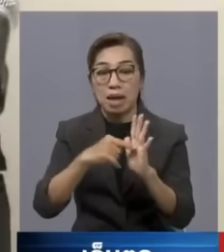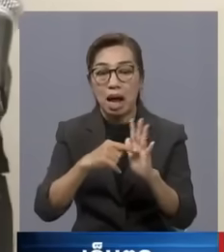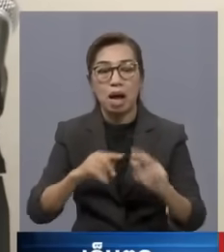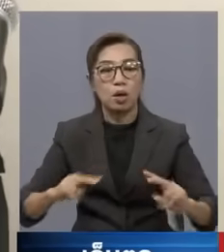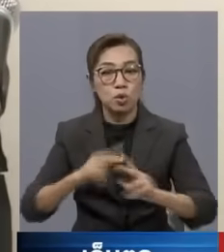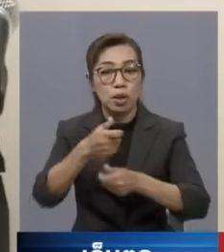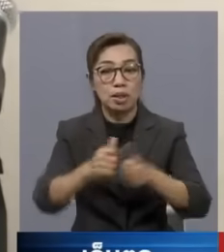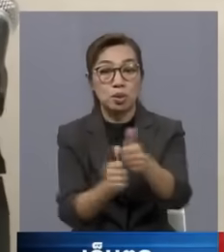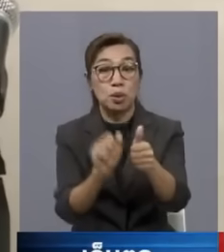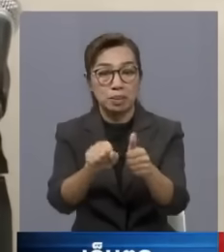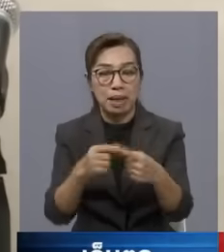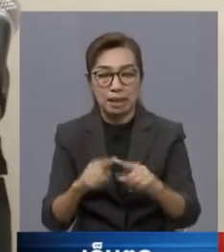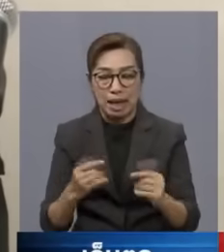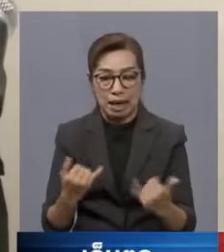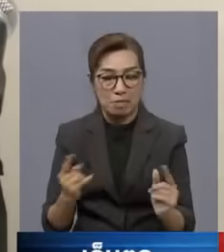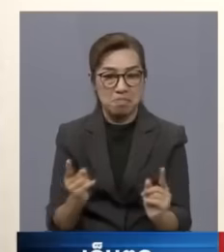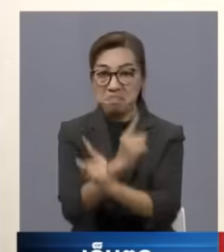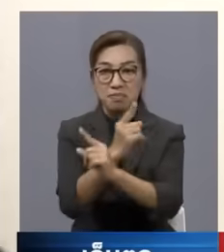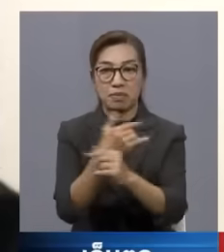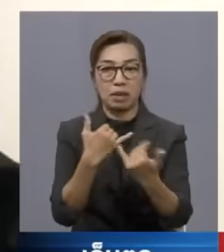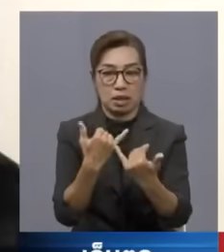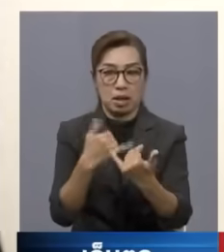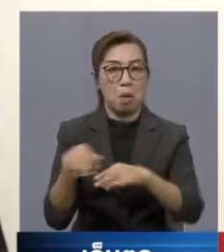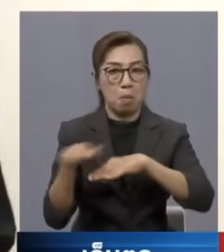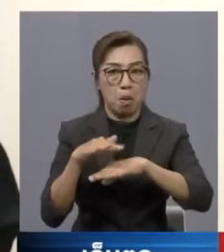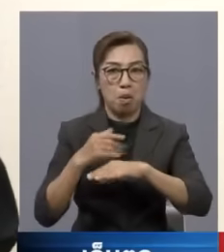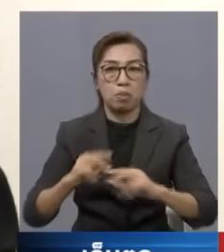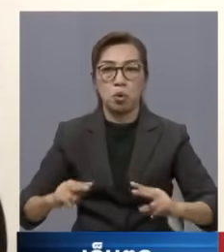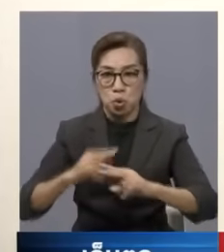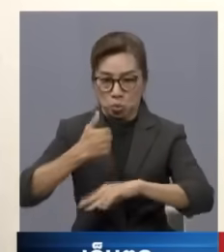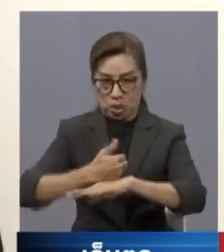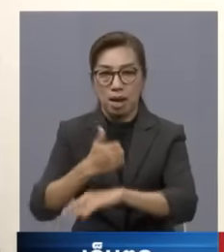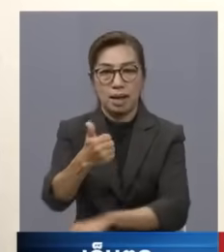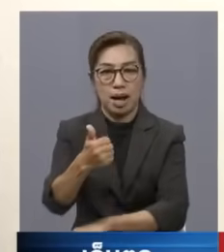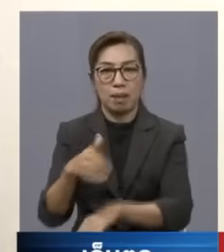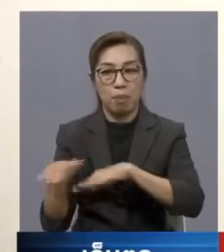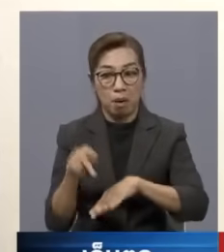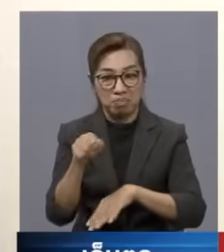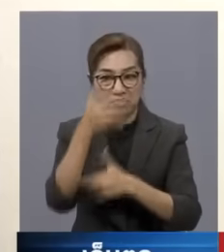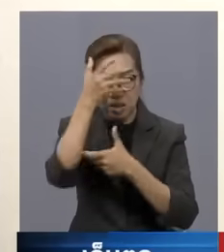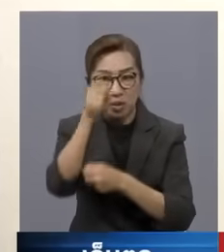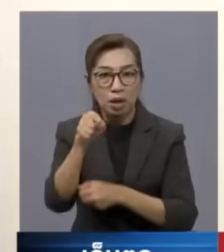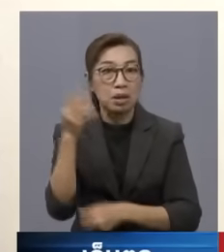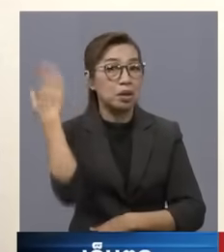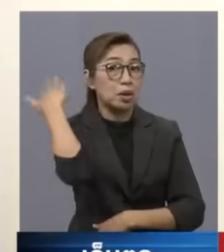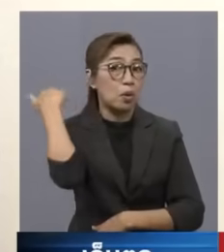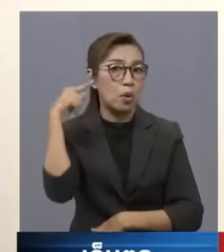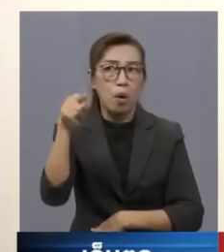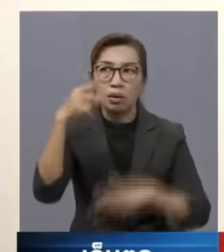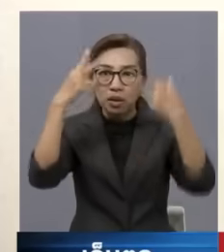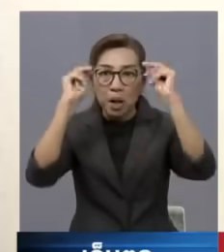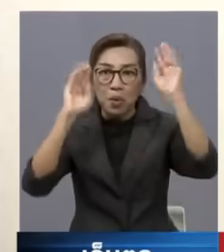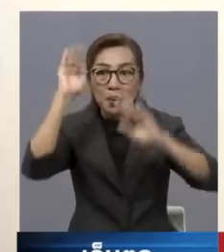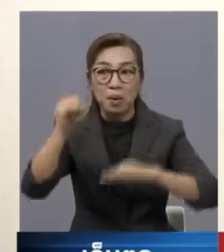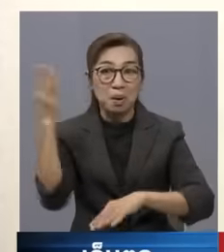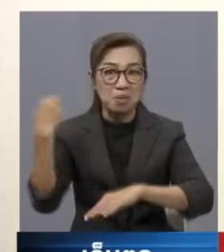เกษตรแต่ครั้งนี้คุณชาดาวผงาดขึ้นมาพร้อมนั่งเก้าอี้รัฐมนตรีเองแล้วนะฮะน่าสนใจนึกถึงวันที่อภิปรายวันเลือกนายก